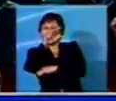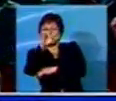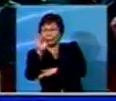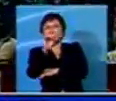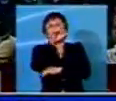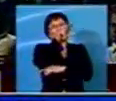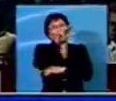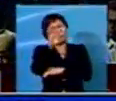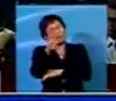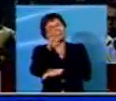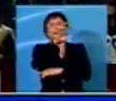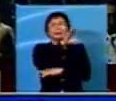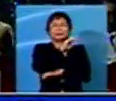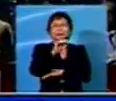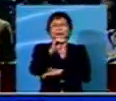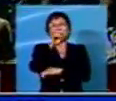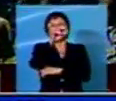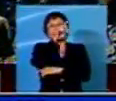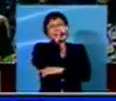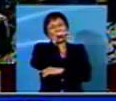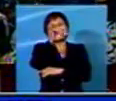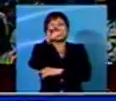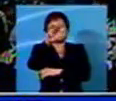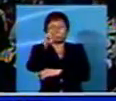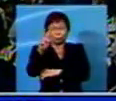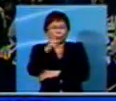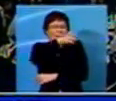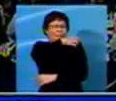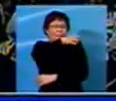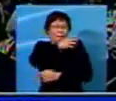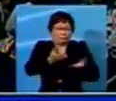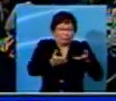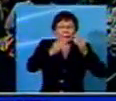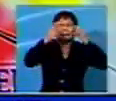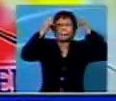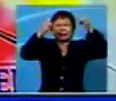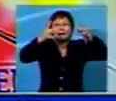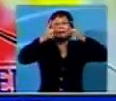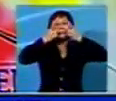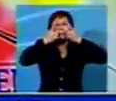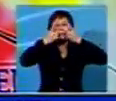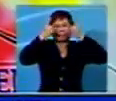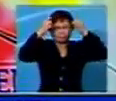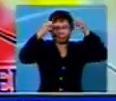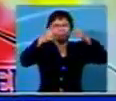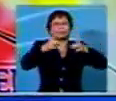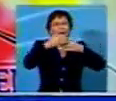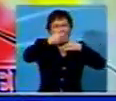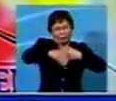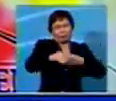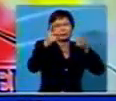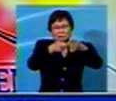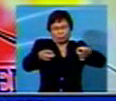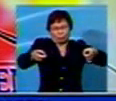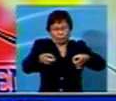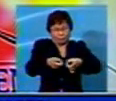dga 34 dan dga 32 bagi pegawai perkhidmatan pendidikan lepasan Diploma